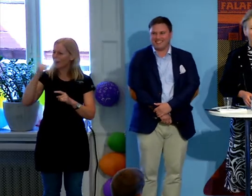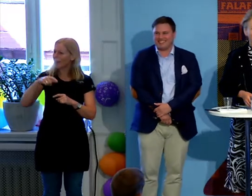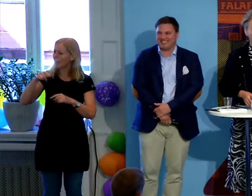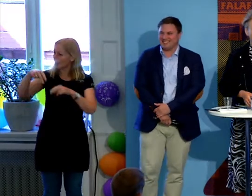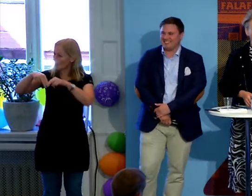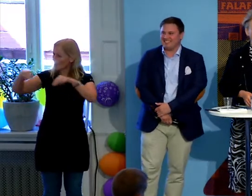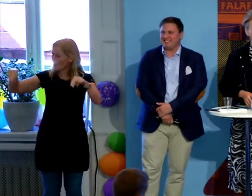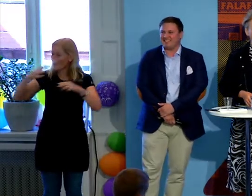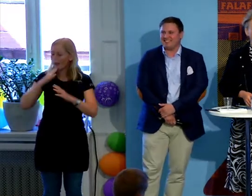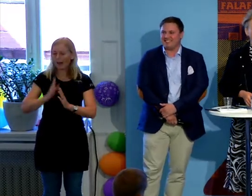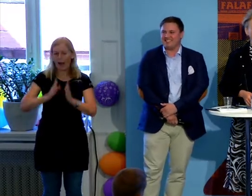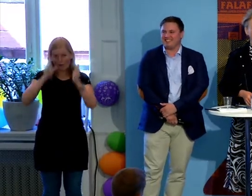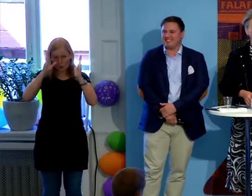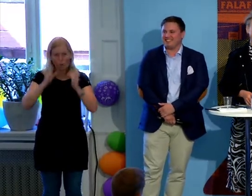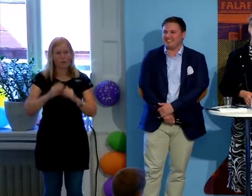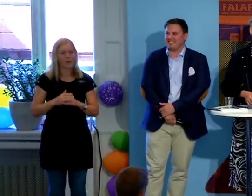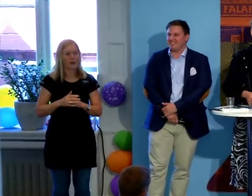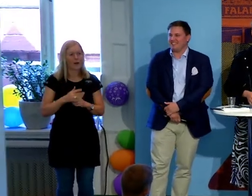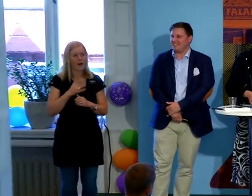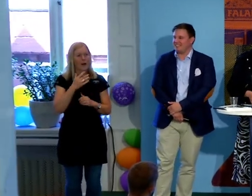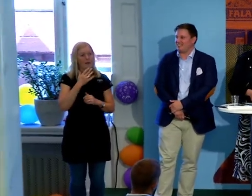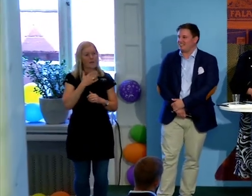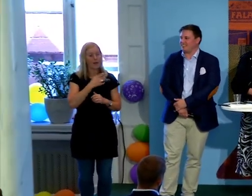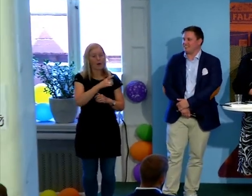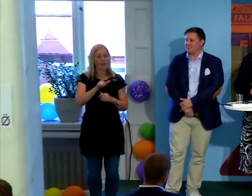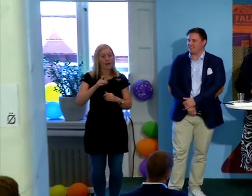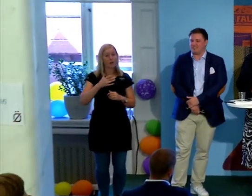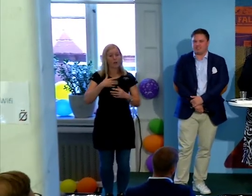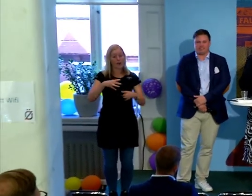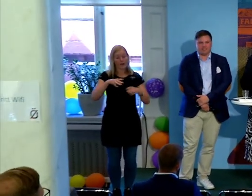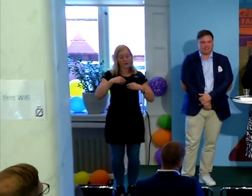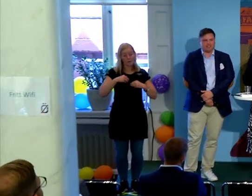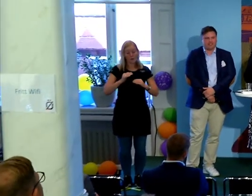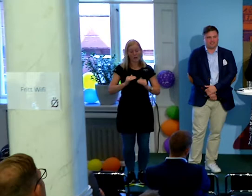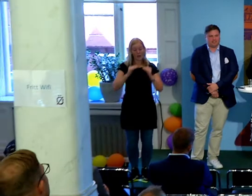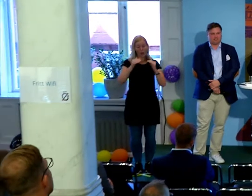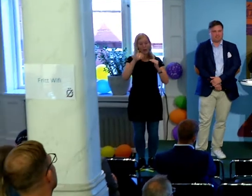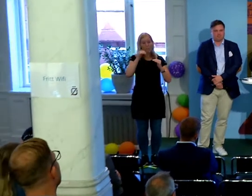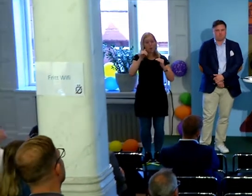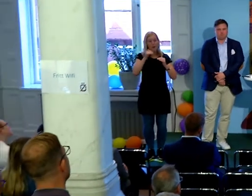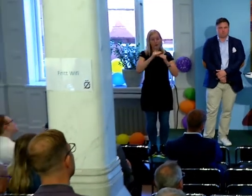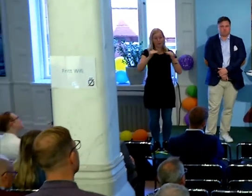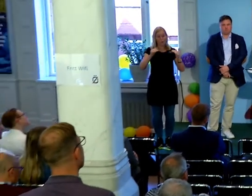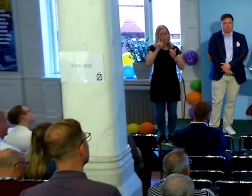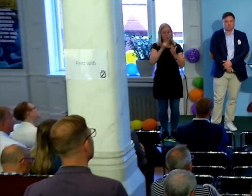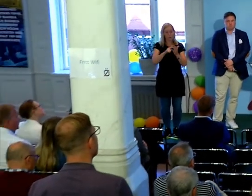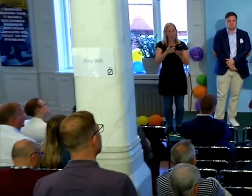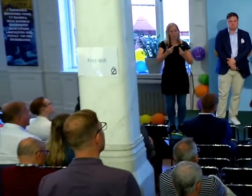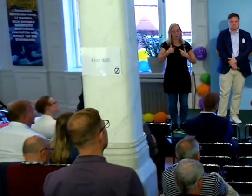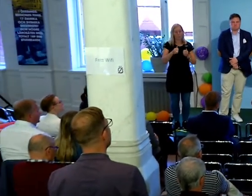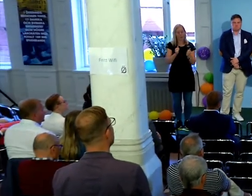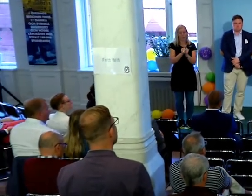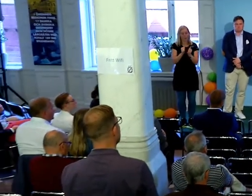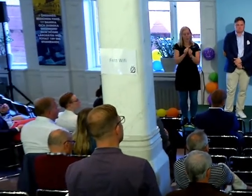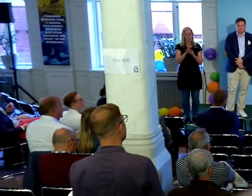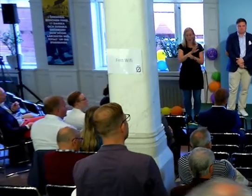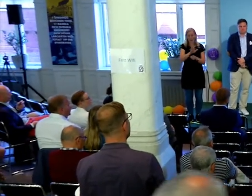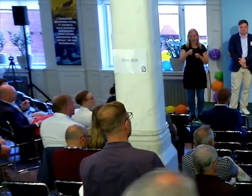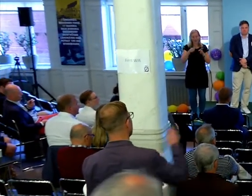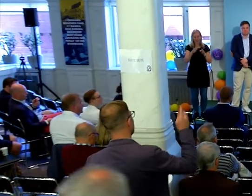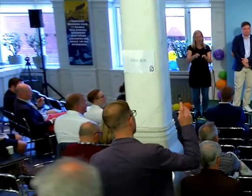borta. Hand upp, ni som tycker att det skulle vara acceptabelt att ha lite mer buller för att få mer gods på järnväg. Upp med en